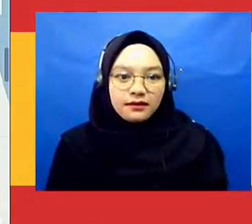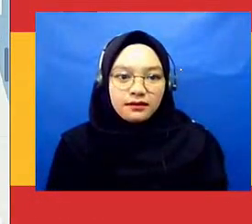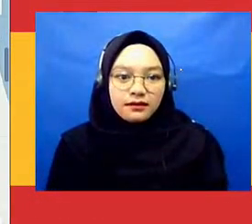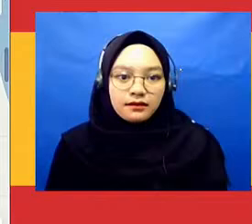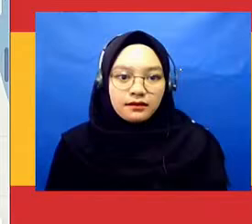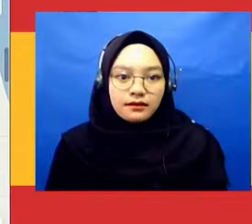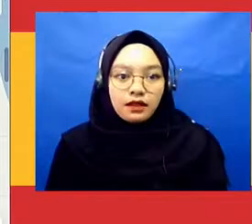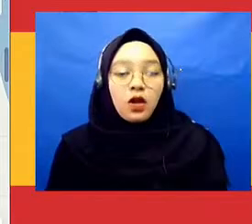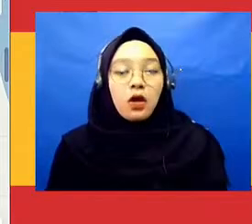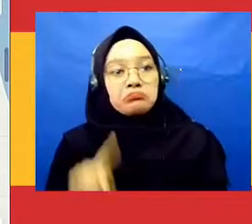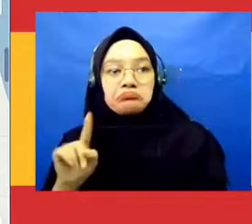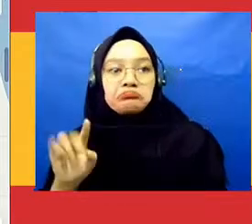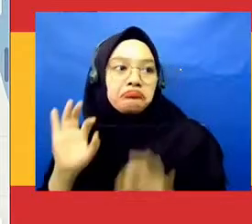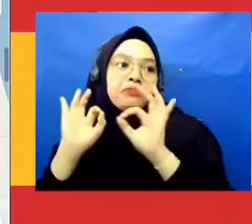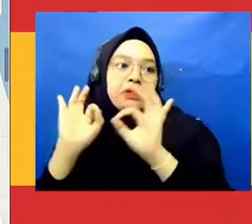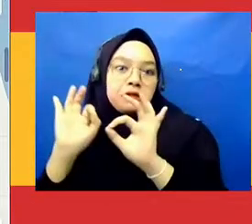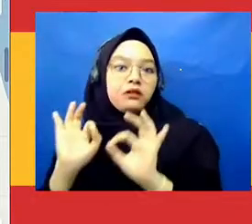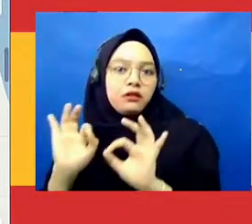Pendidikan.